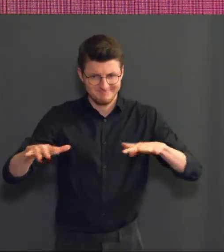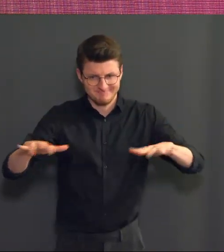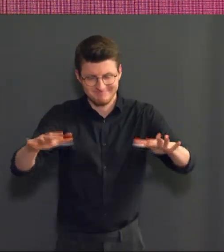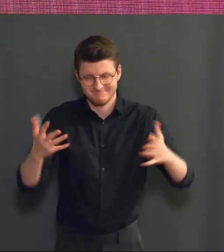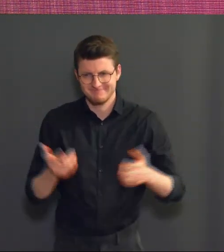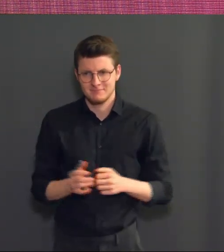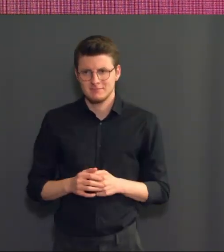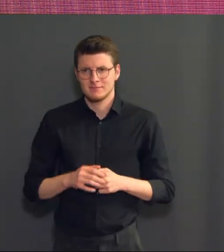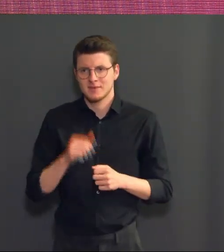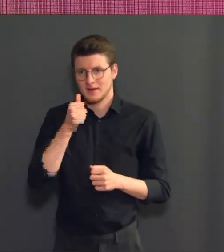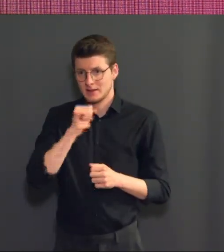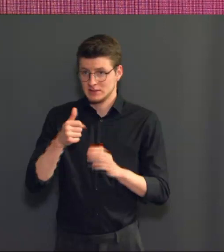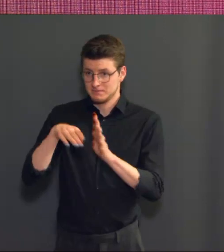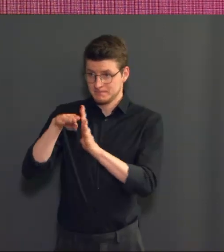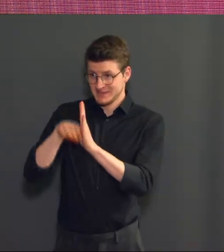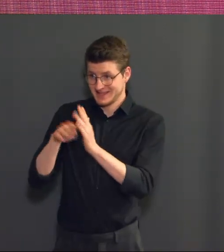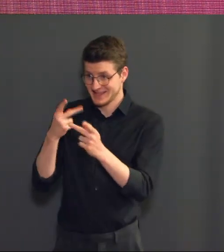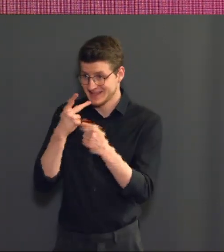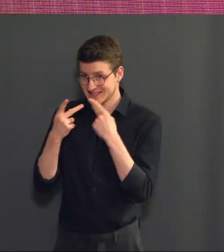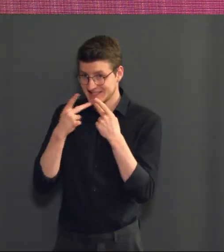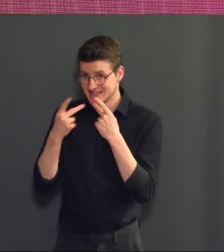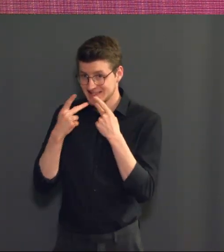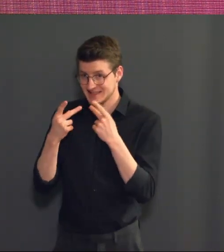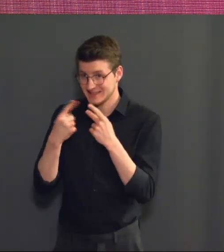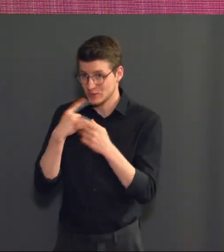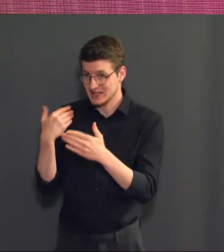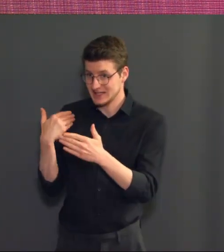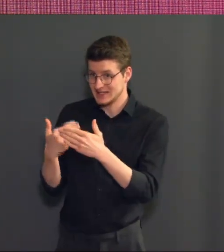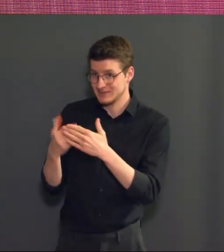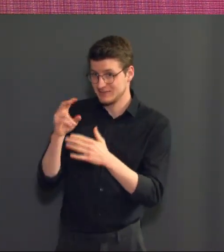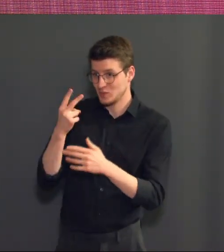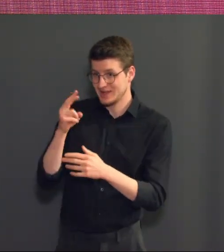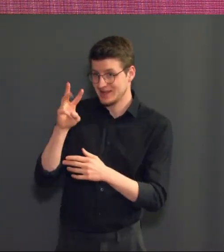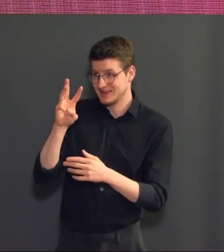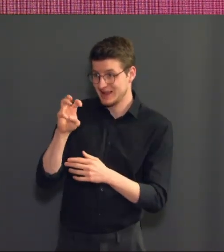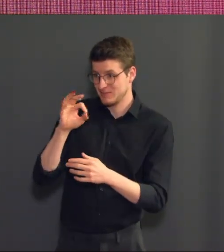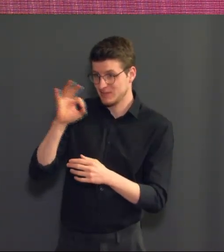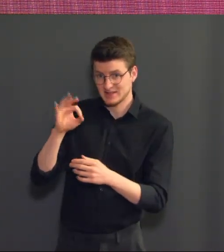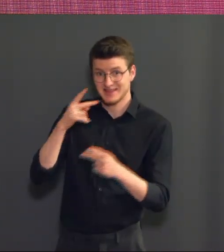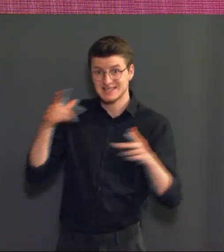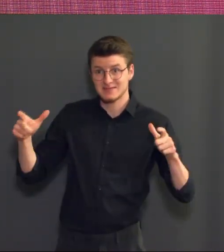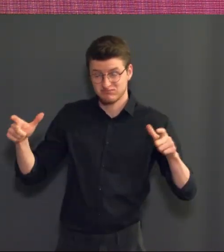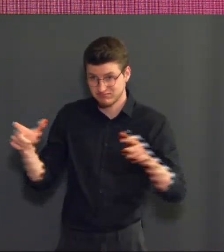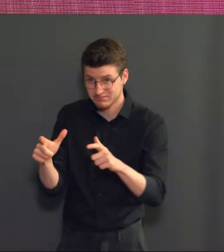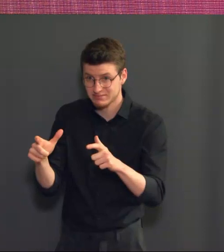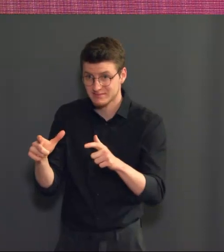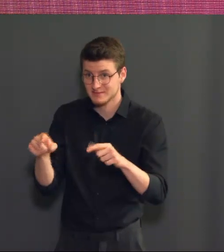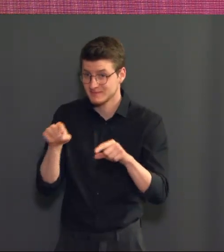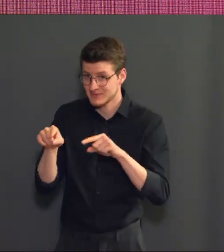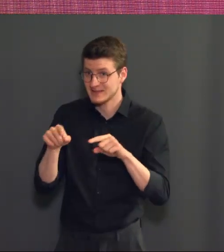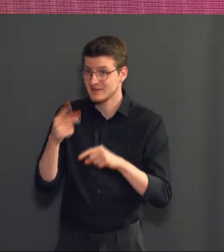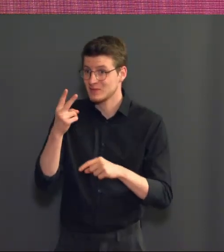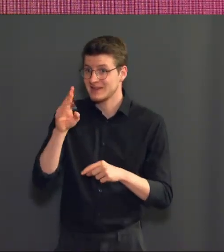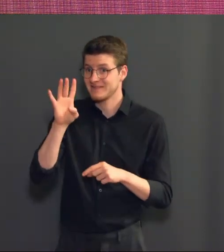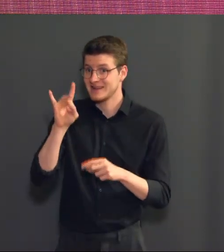dan zien we dat dat voor de voorbije week met 32% gezakt is. Dus de voorbije week werden er een 42.000 testen